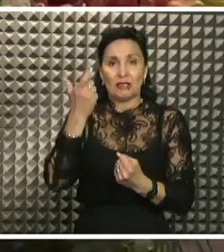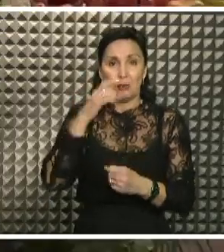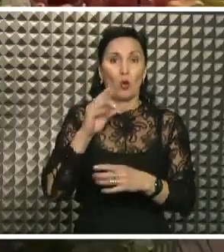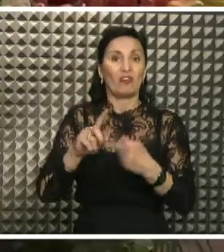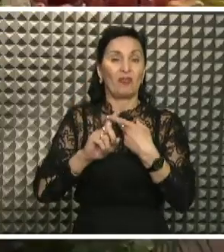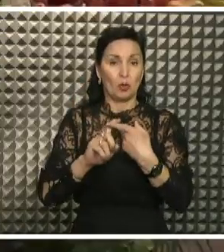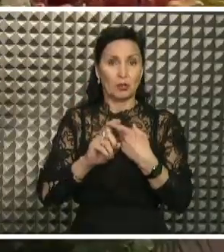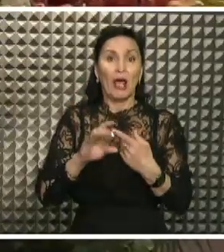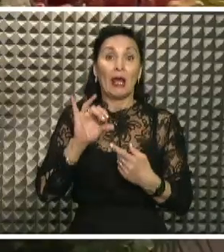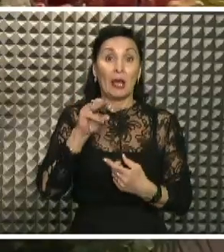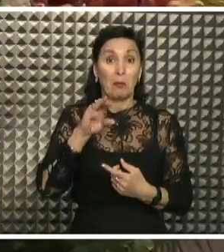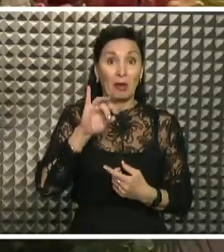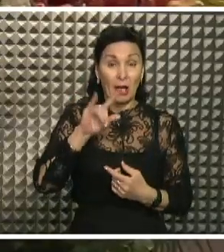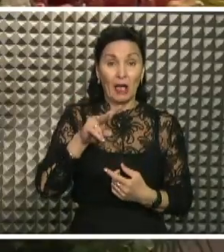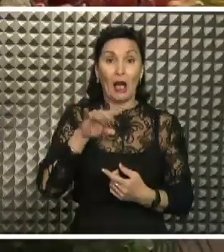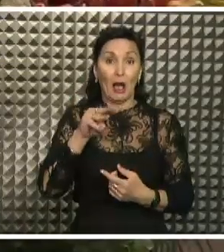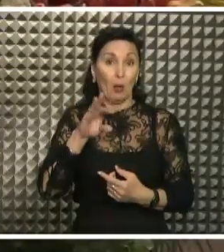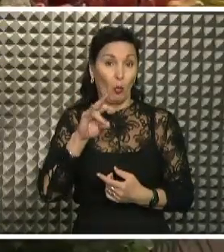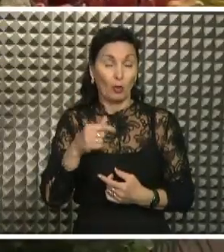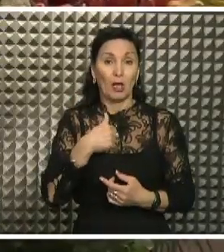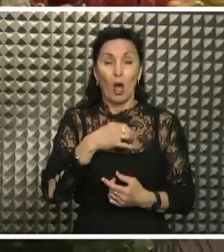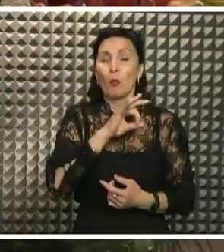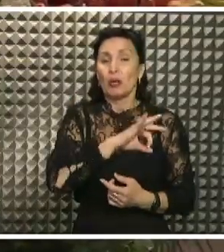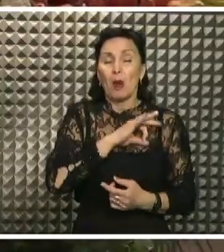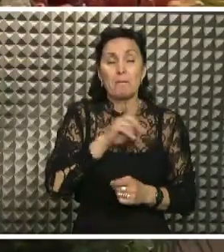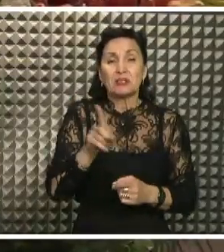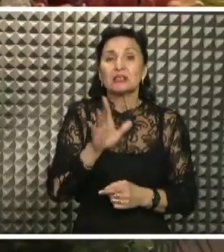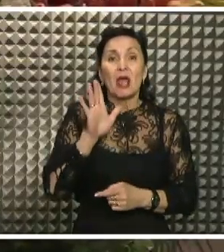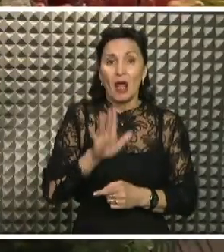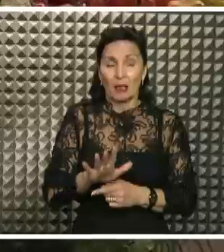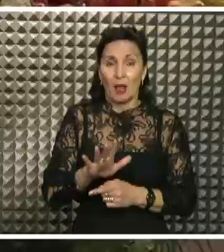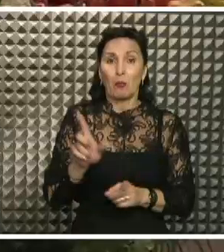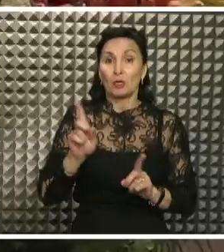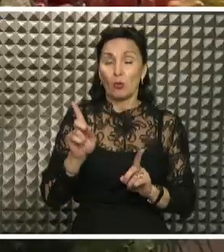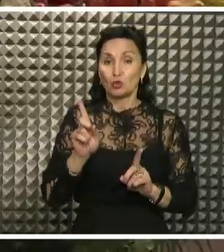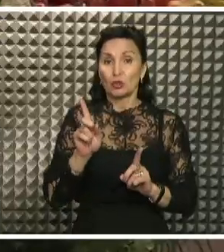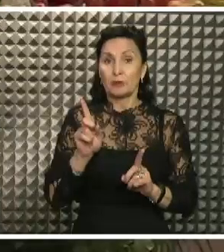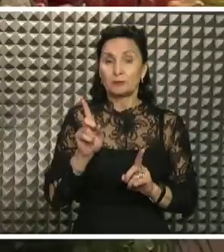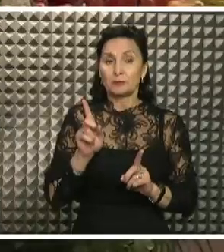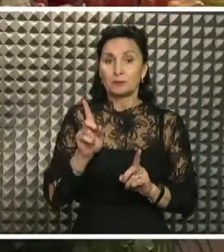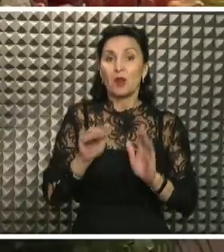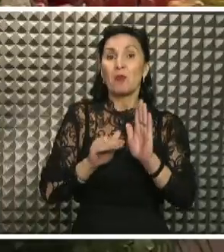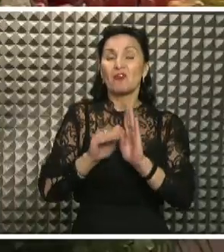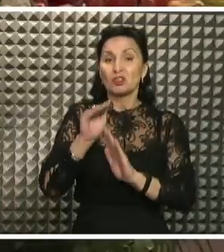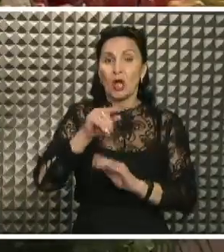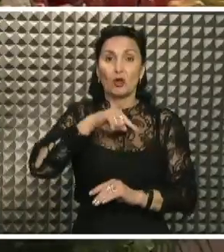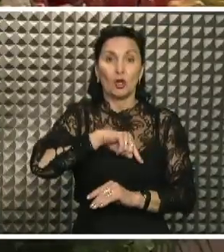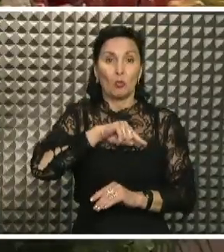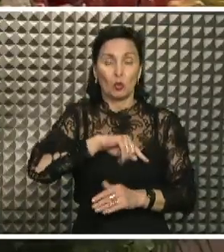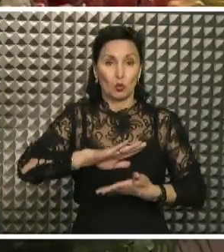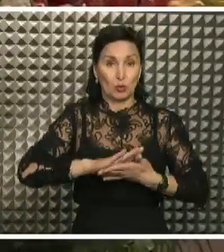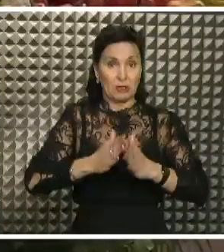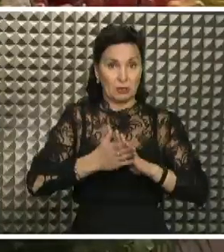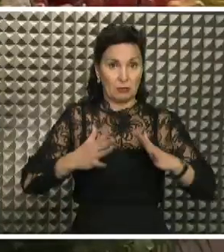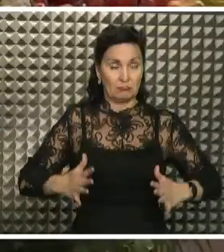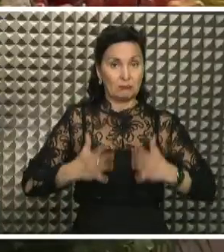вирусов. Имбирь и лимон я употребляю постоянно, потому что они повышают иммунную систему